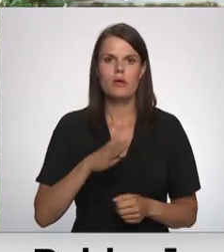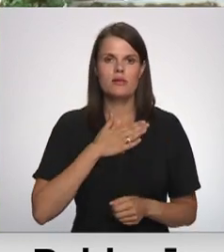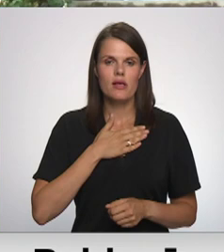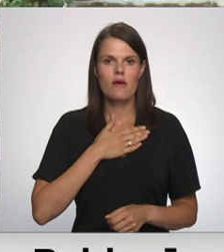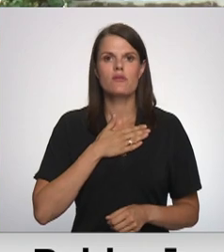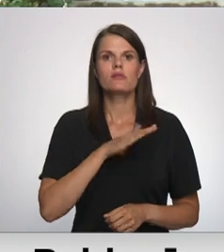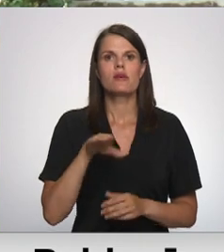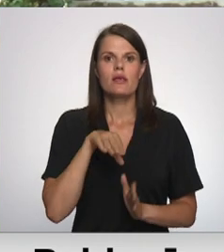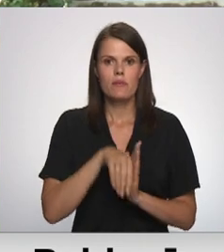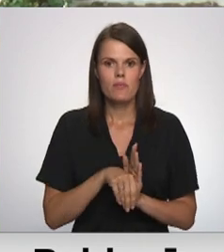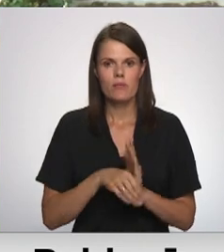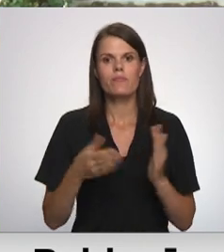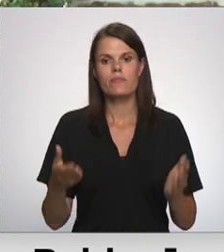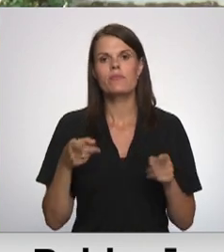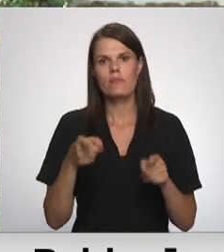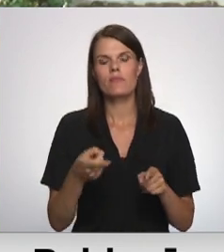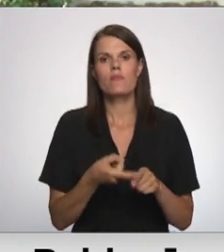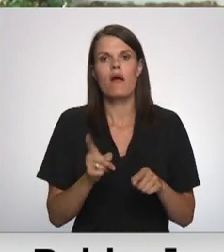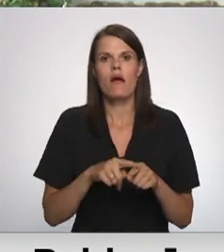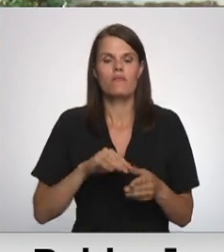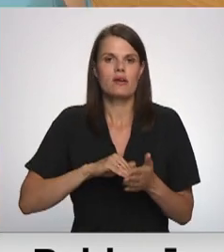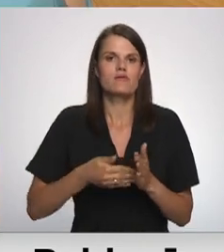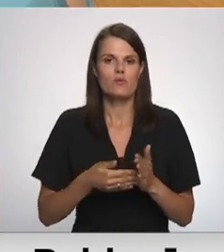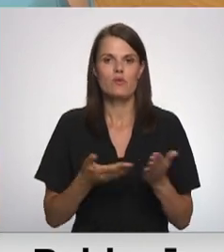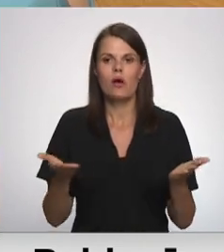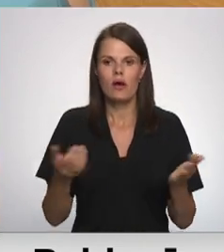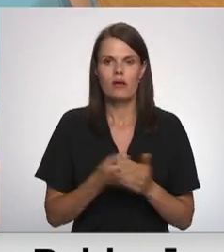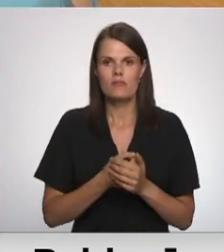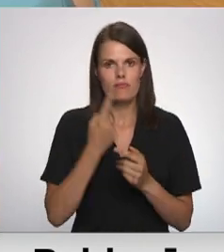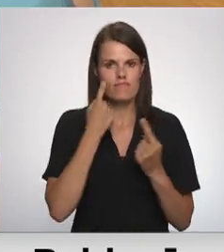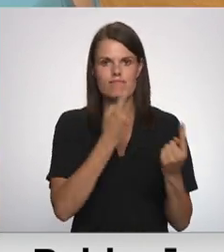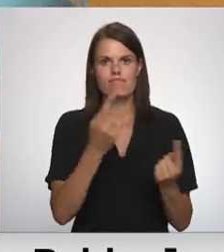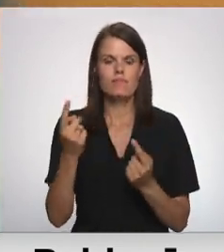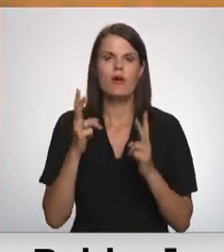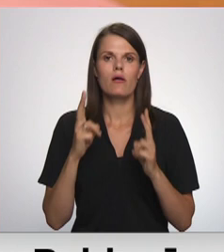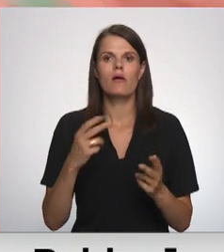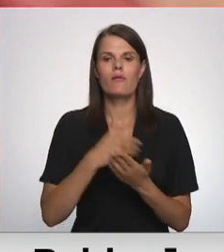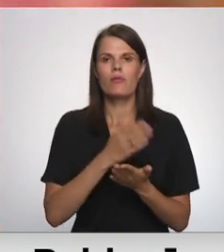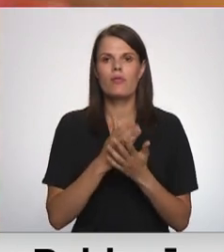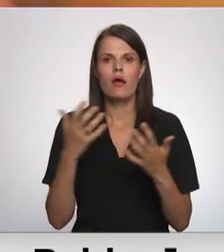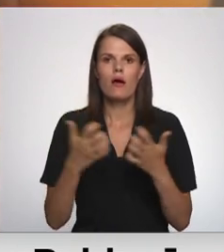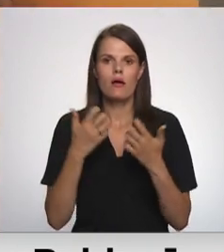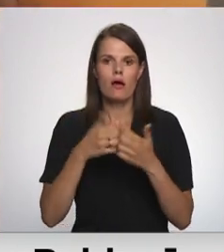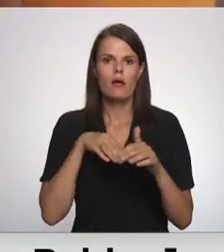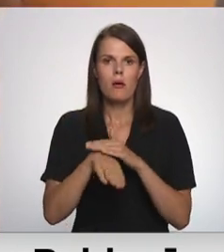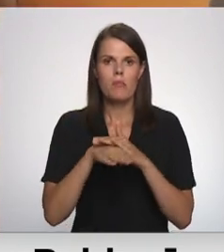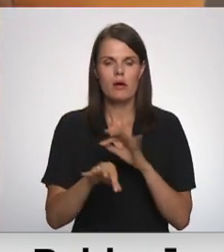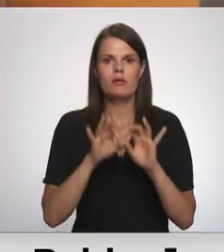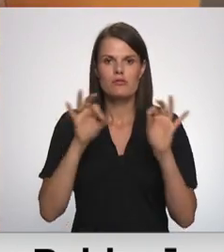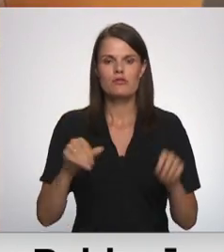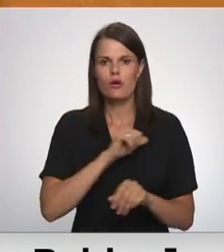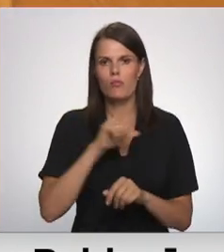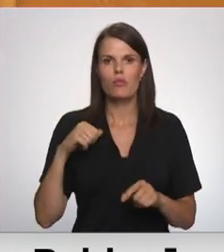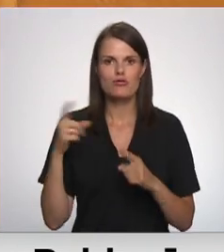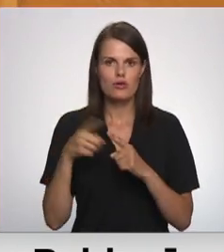ģimenē. Nu, tāda ir tā situācija. Novērojam liecinot, ka daļa kara bēgļu sākuši paši īrēt